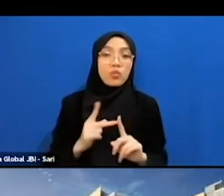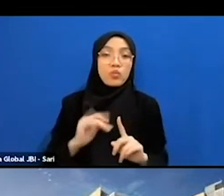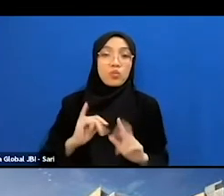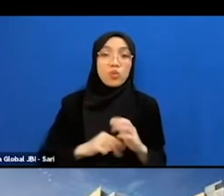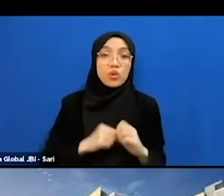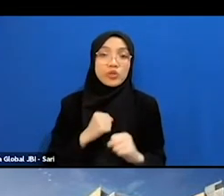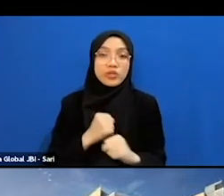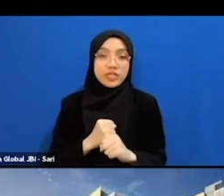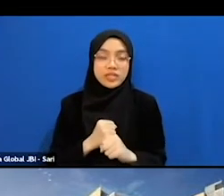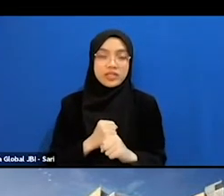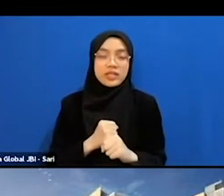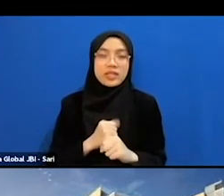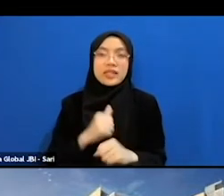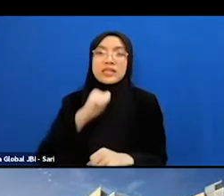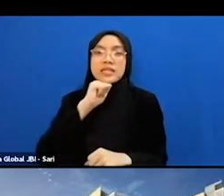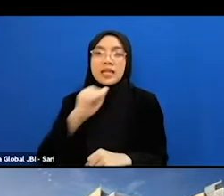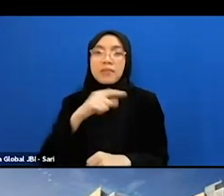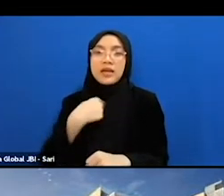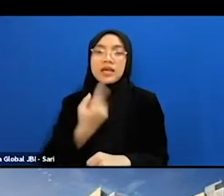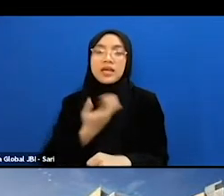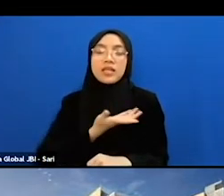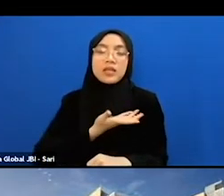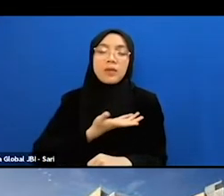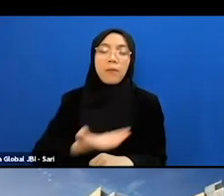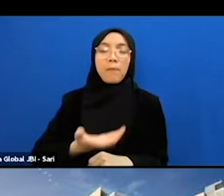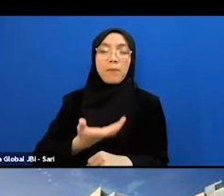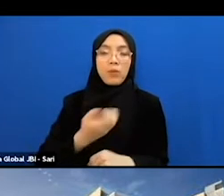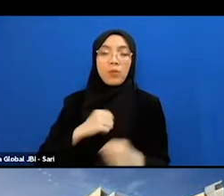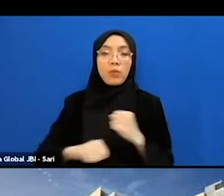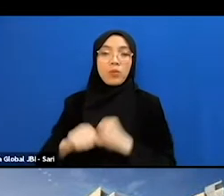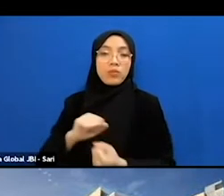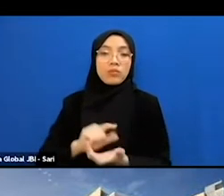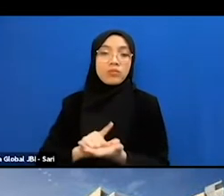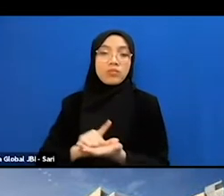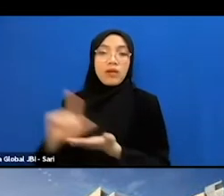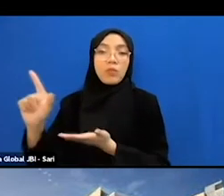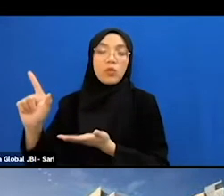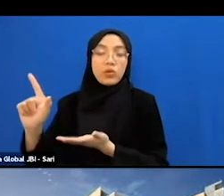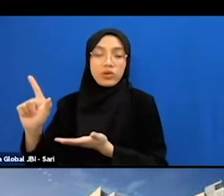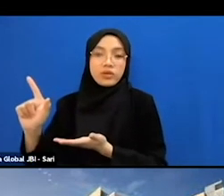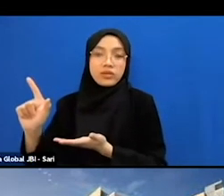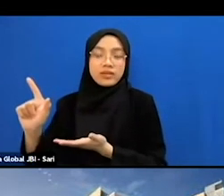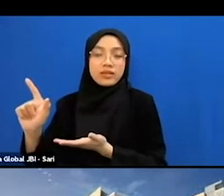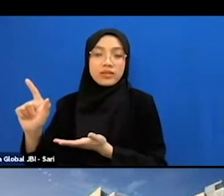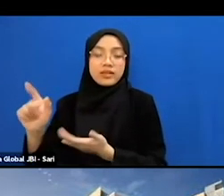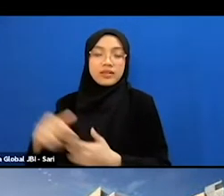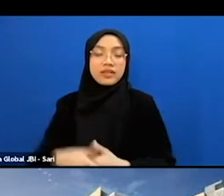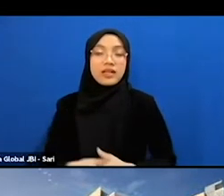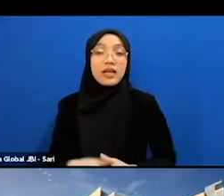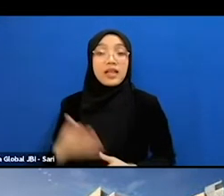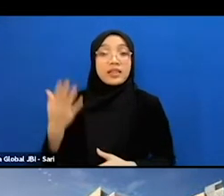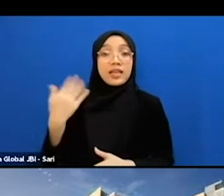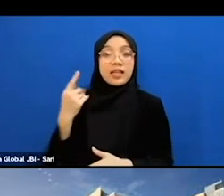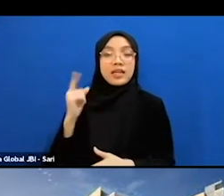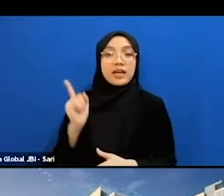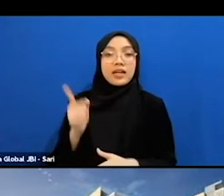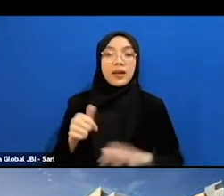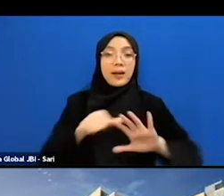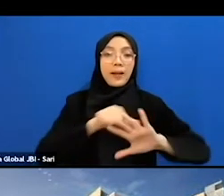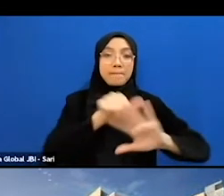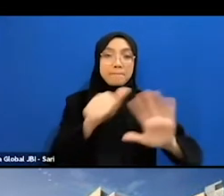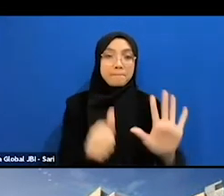kepada siapa kita bisa ngadu itu tadi ada enam ciri